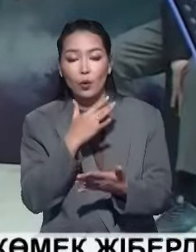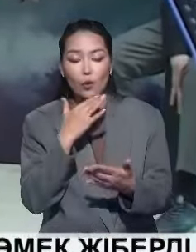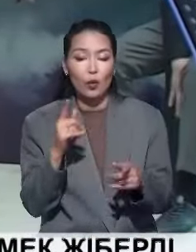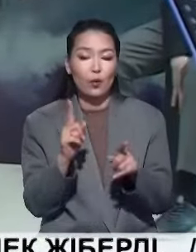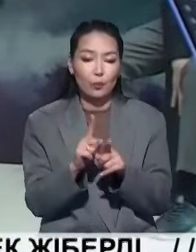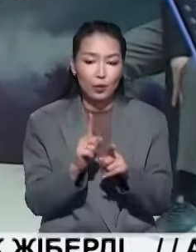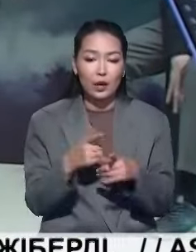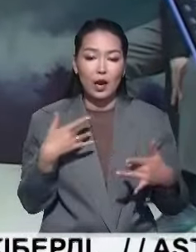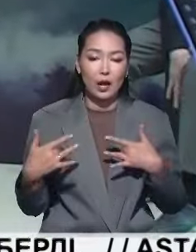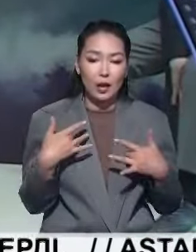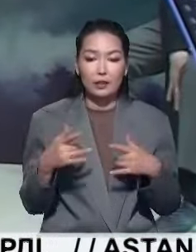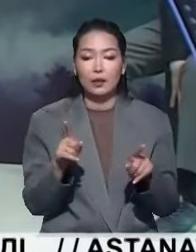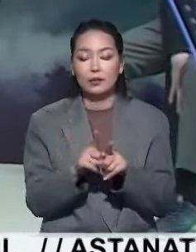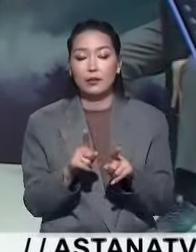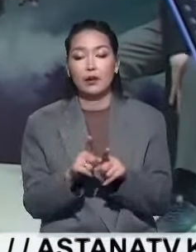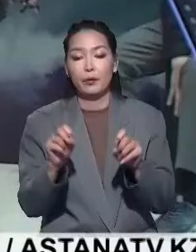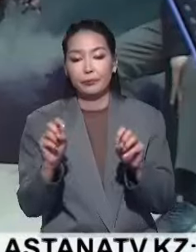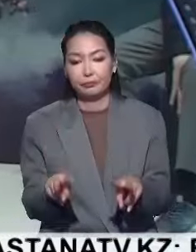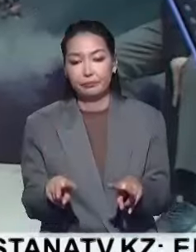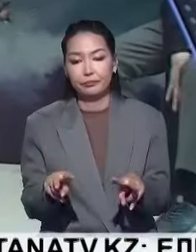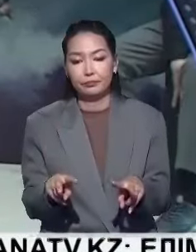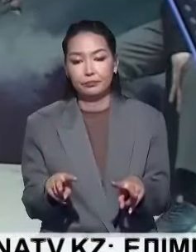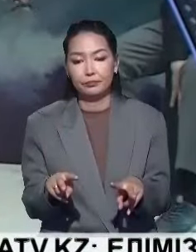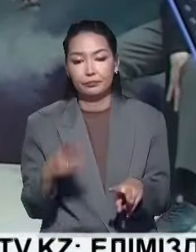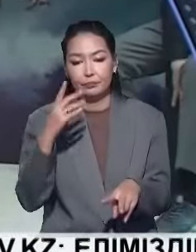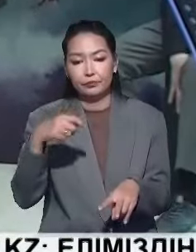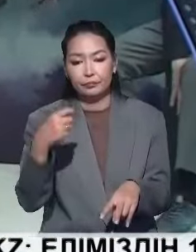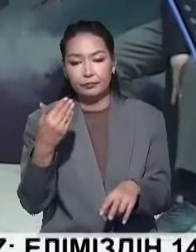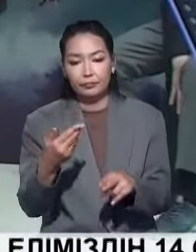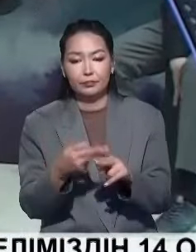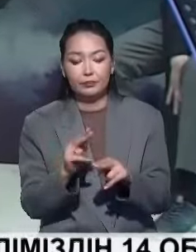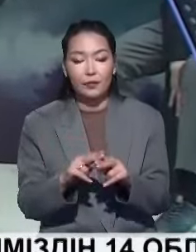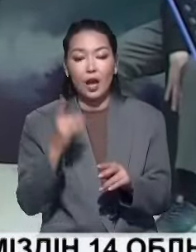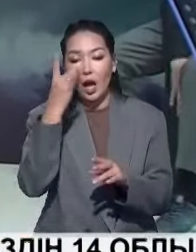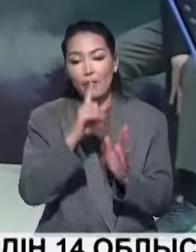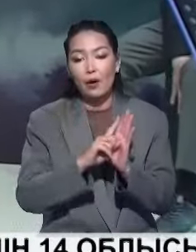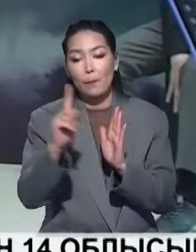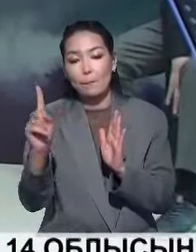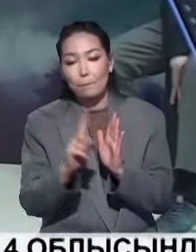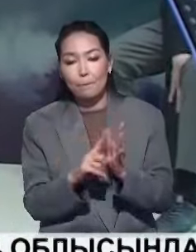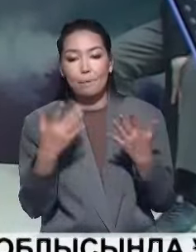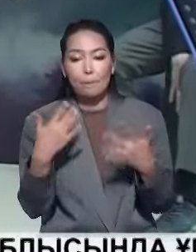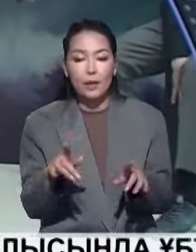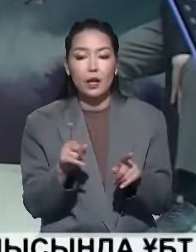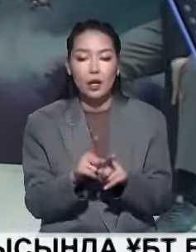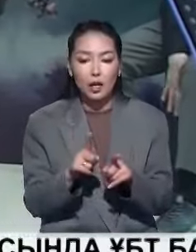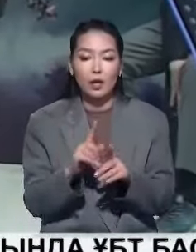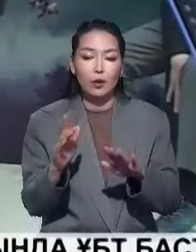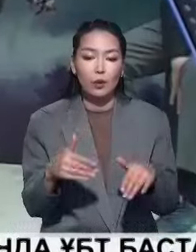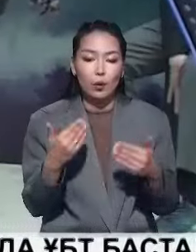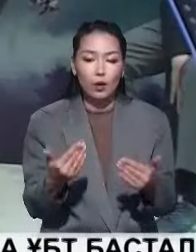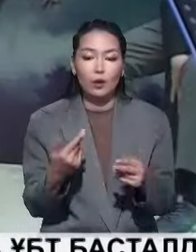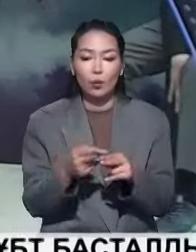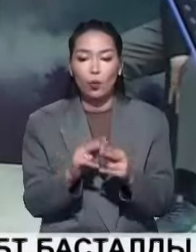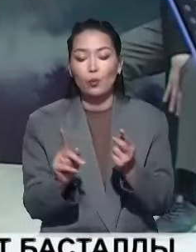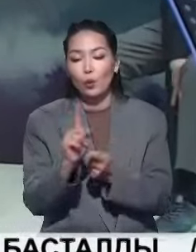Актерлік жағынан, актерлік шеберлік жағынан, және де Африкаға барып келгеннен кейін өзім іштей де менде өзгерістер